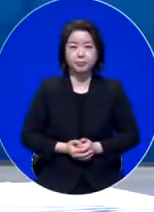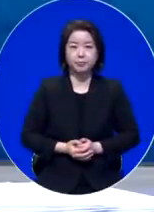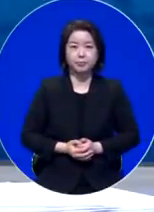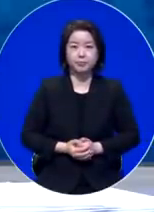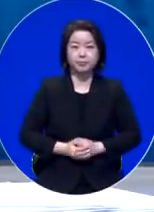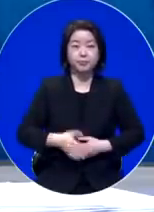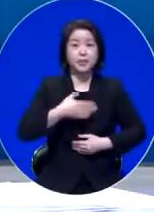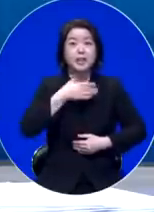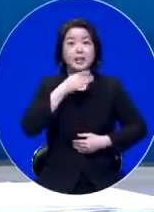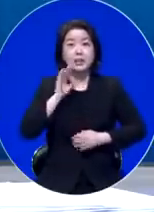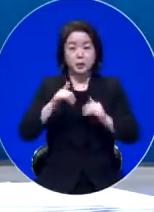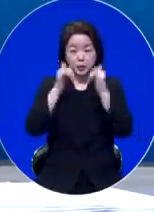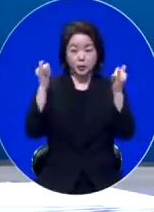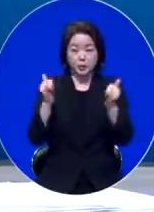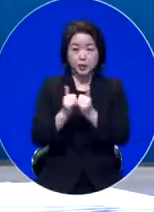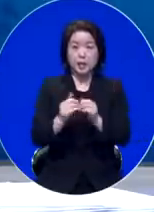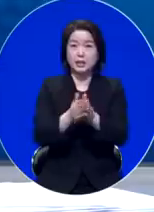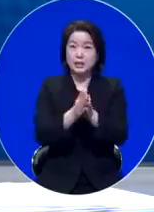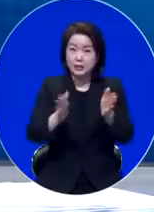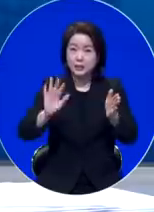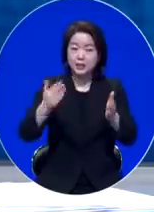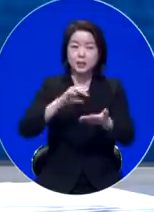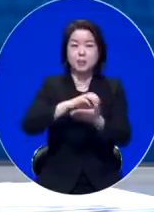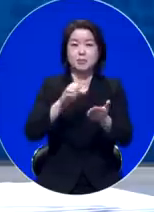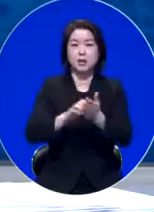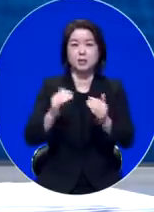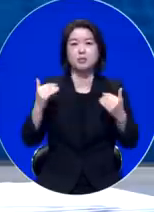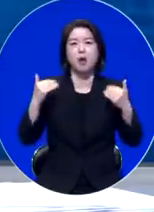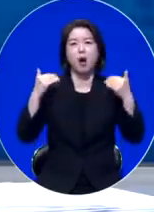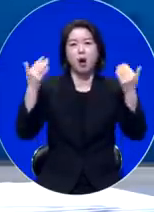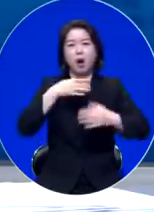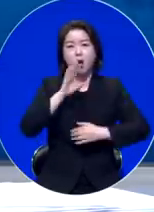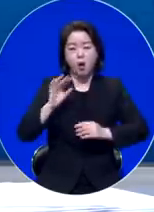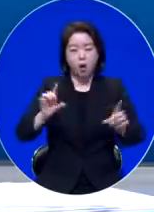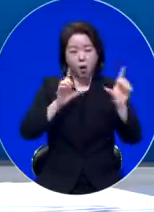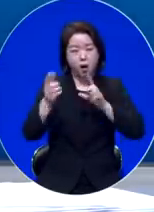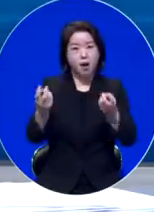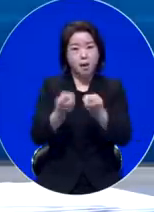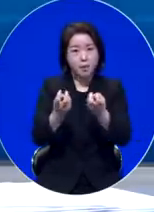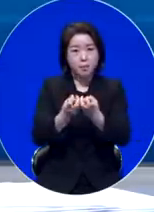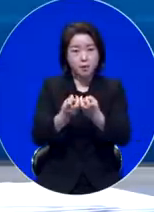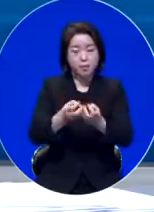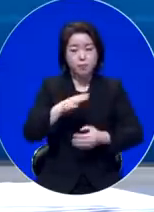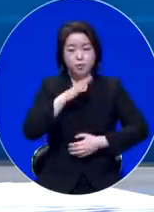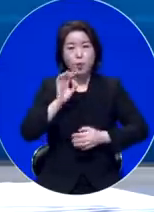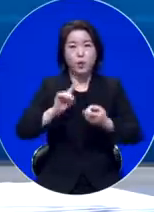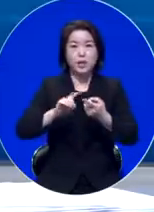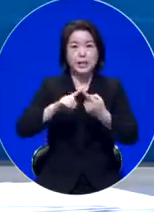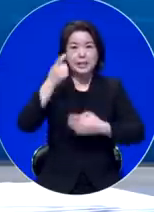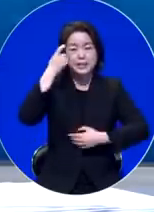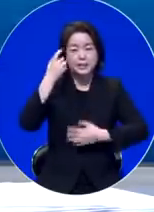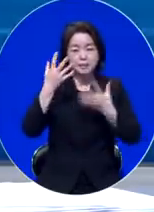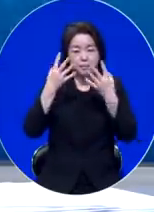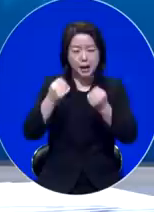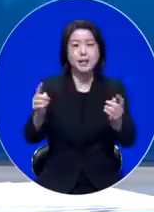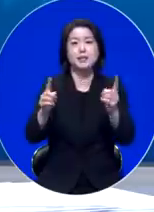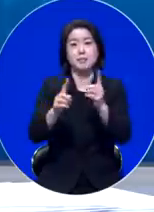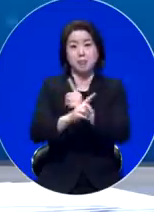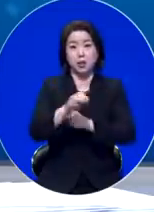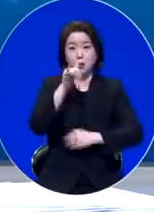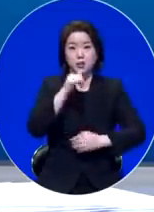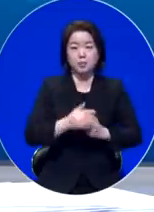고령화 사회에 접어든 만큼 어르신들의 생활 방식이나 노인에 대한 인식이 많이 달라지고 있는데요